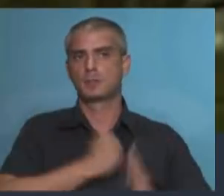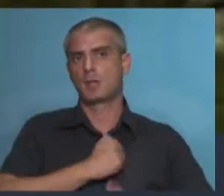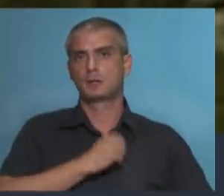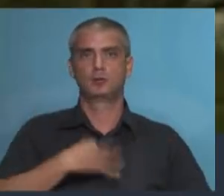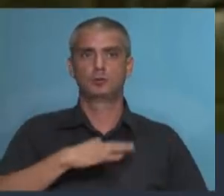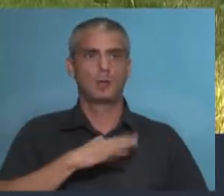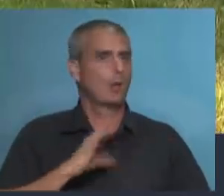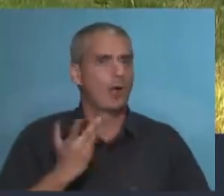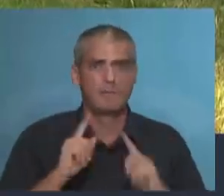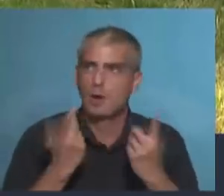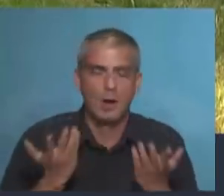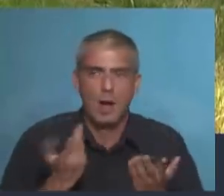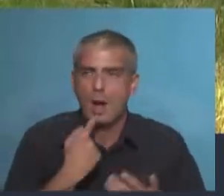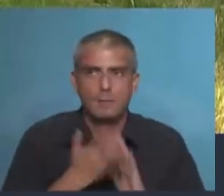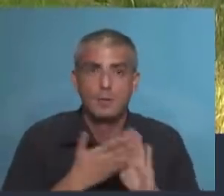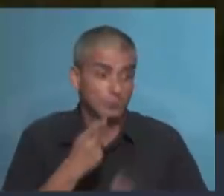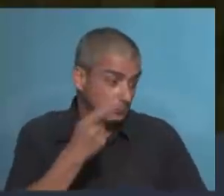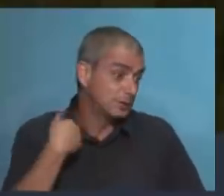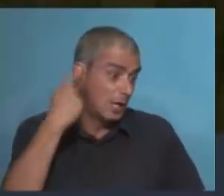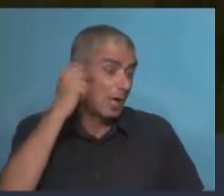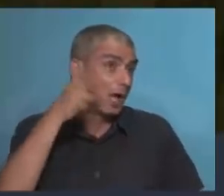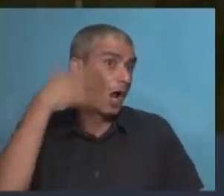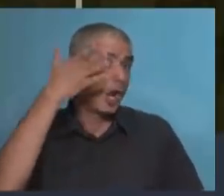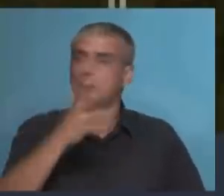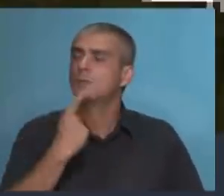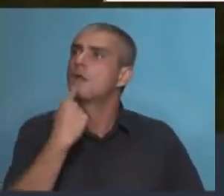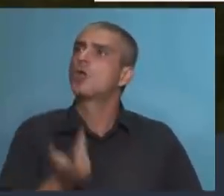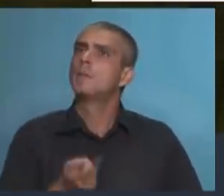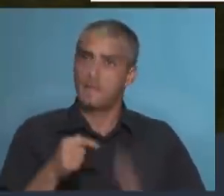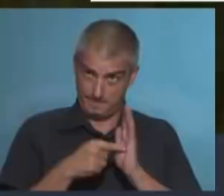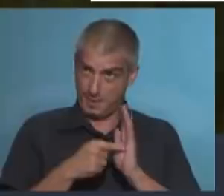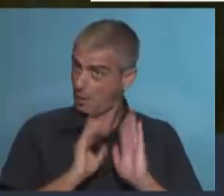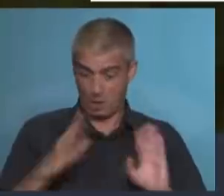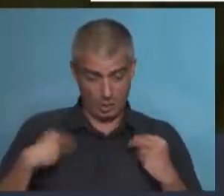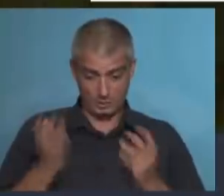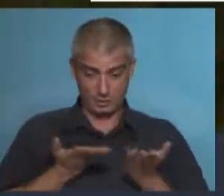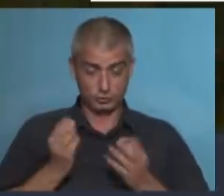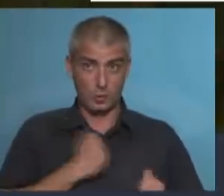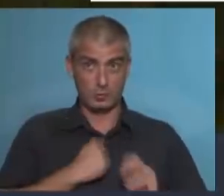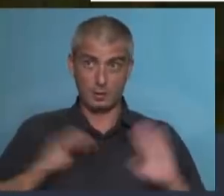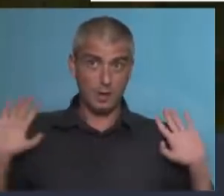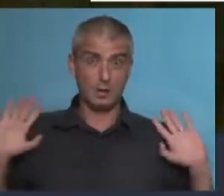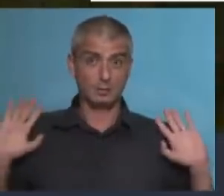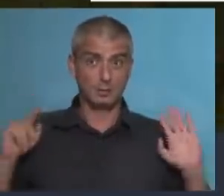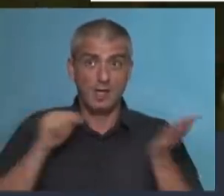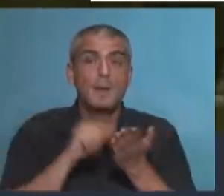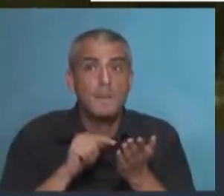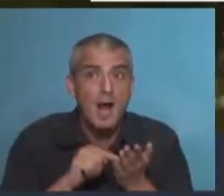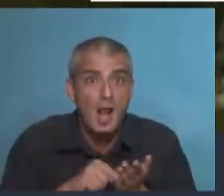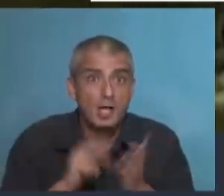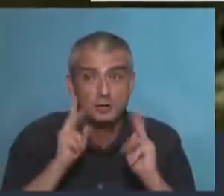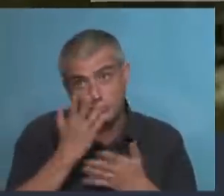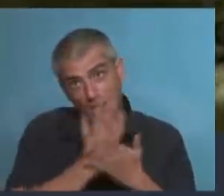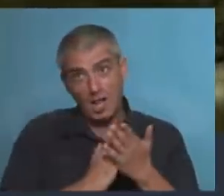איפה זה קרה? למה אתה אומר את זה? זה התסריט. אז מה אתה אומר? שבגלל זה לא ניתן שירותי דת? בגלל שיש לך איזשהו